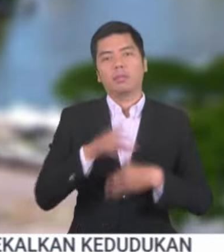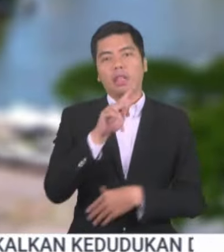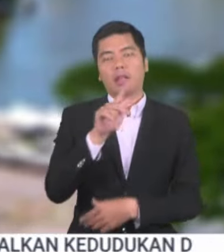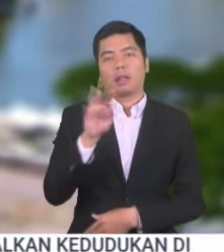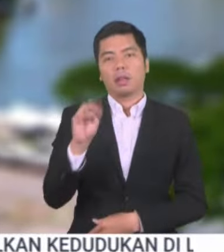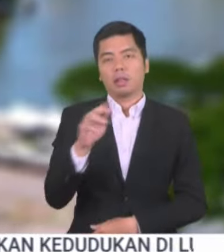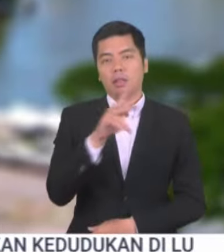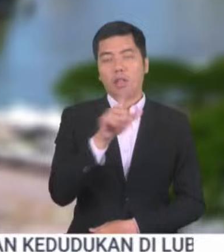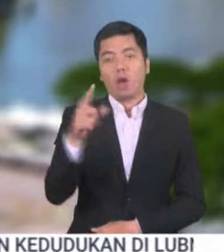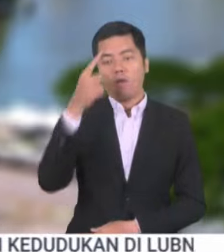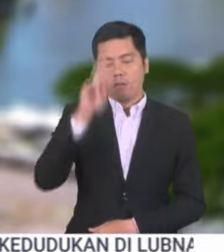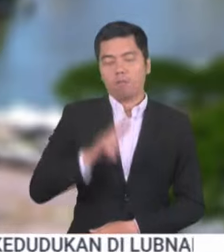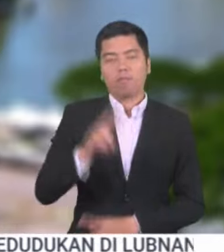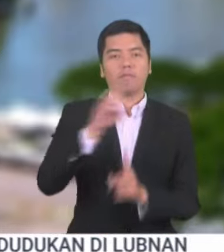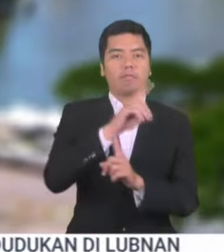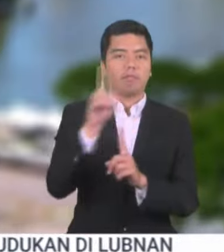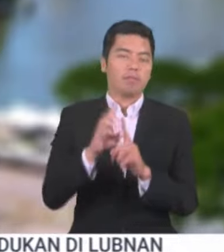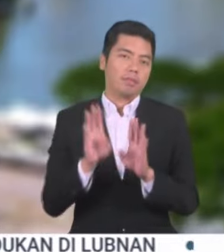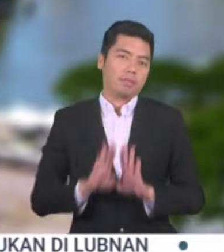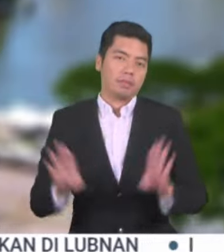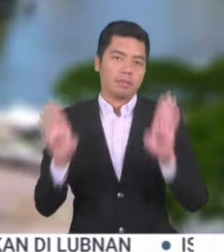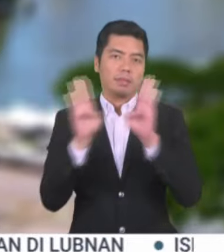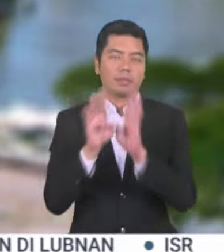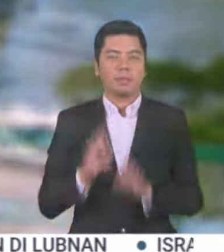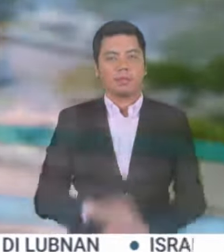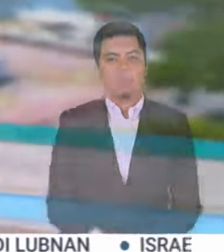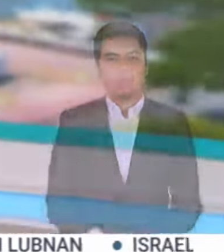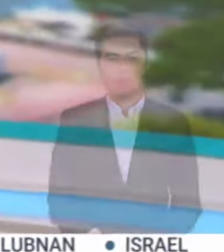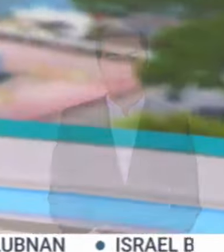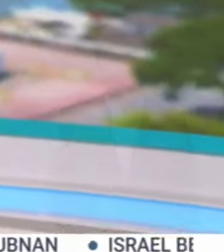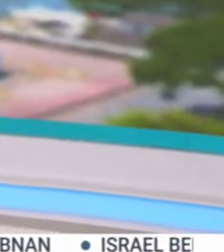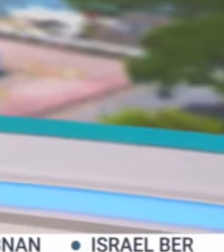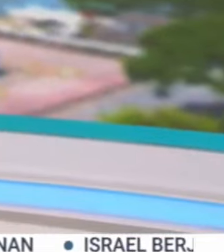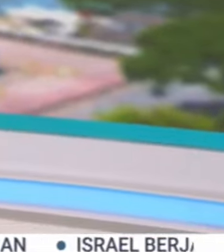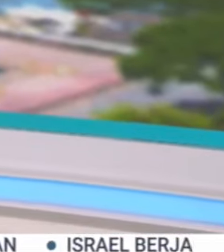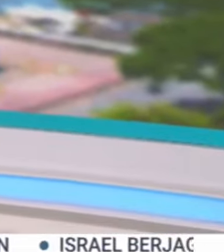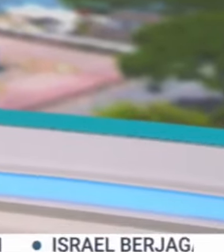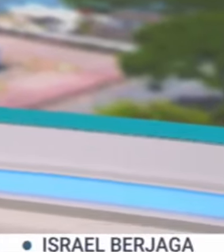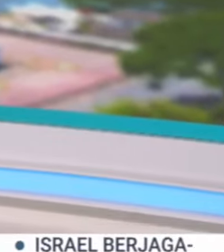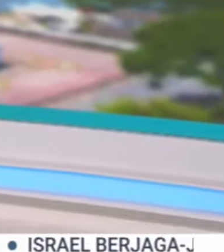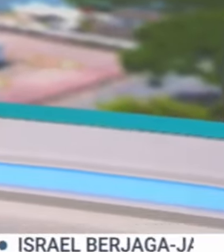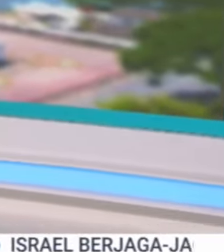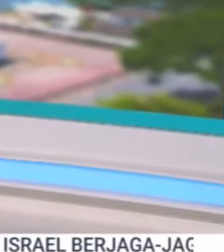bersama Zahira untuk perkembangan berita selanjutnya. Baik, terima kasih Fazril.